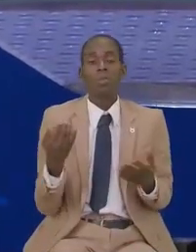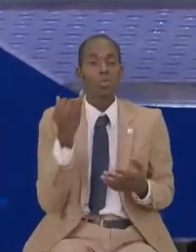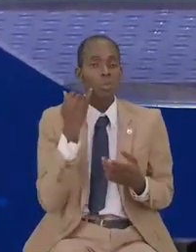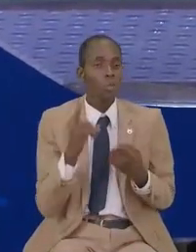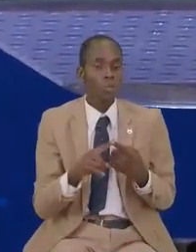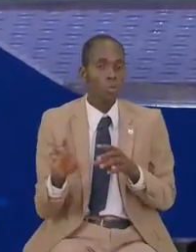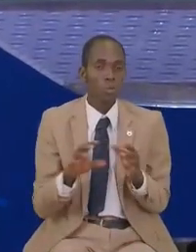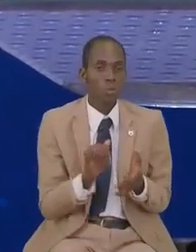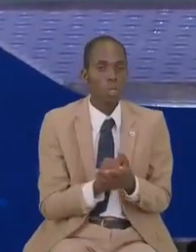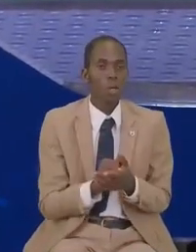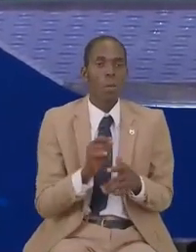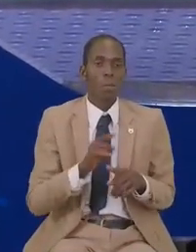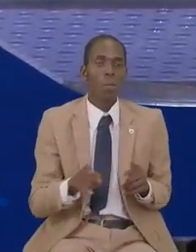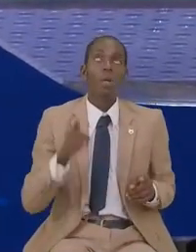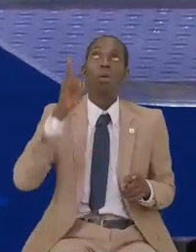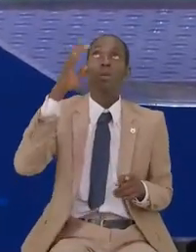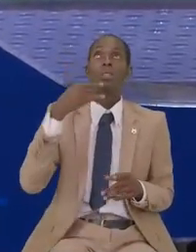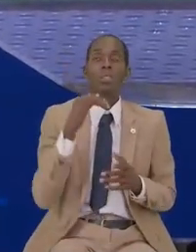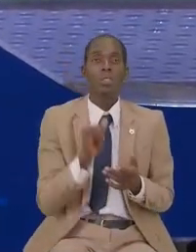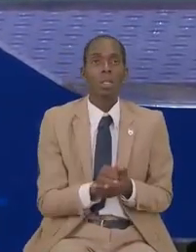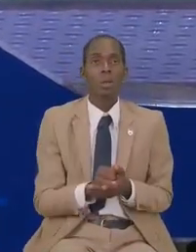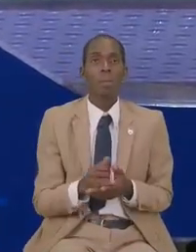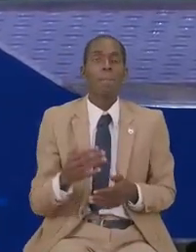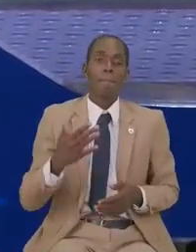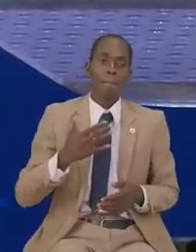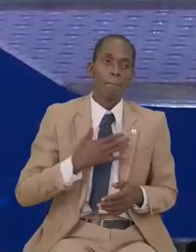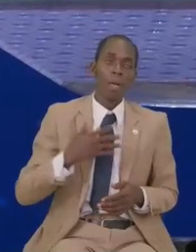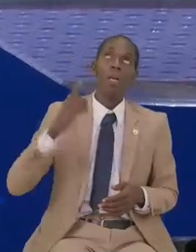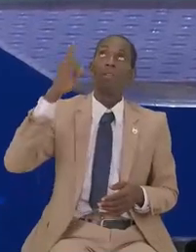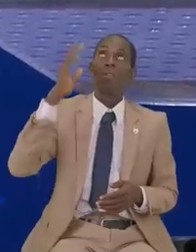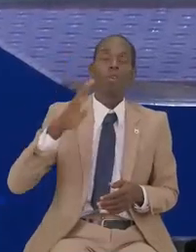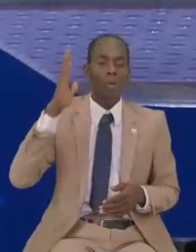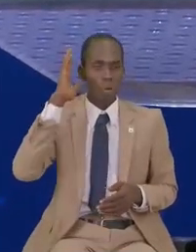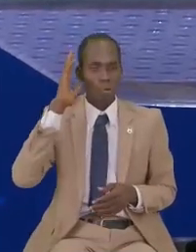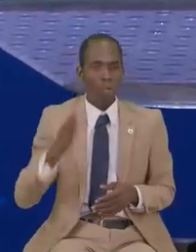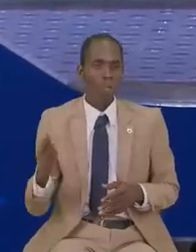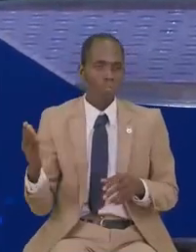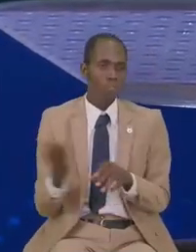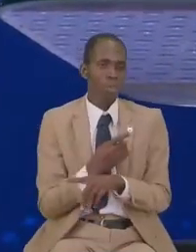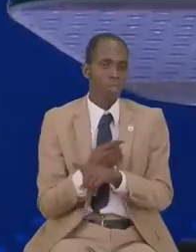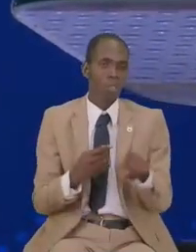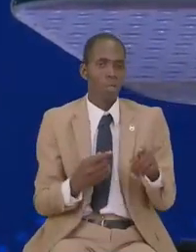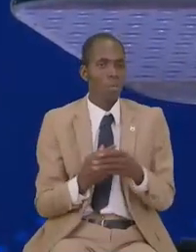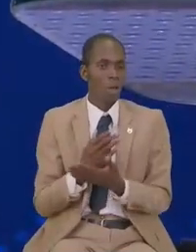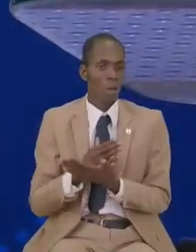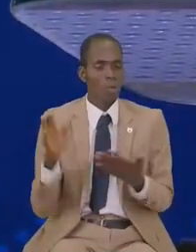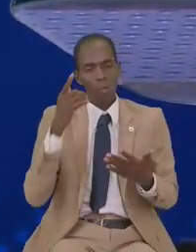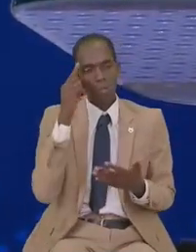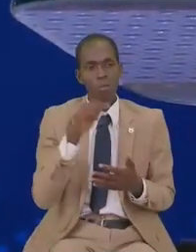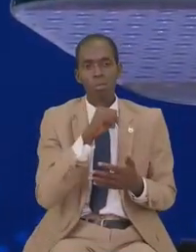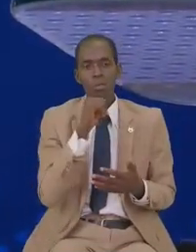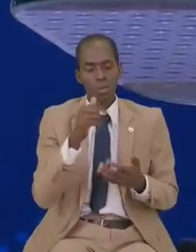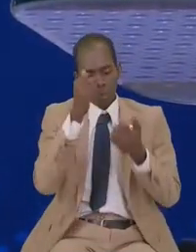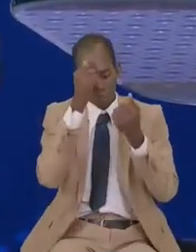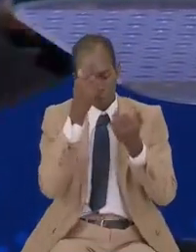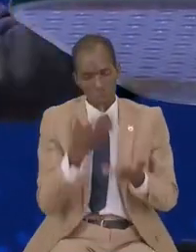dit, mon Dieu les rejettera. Pourquoi? Parce qu'ils ne l'ont pas écouté. Et